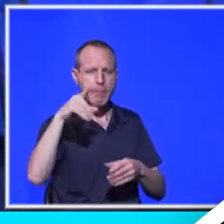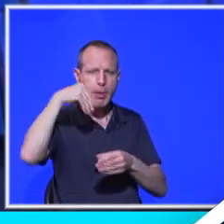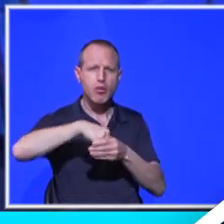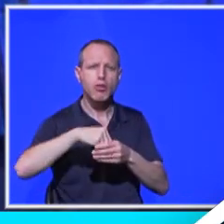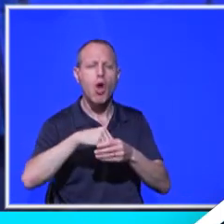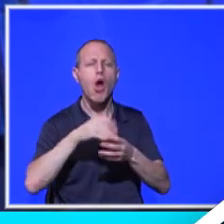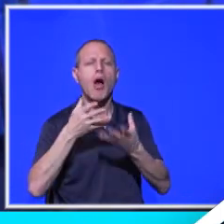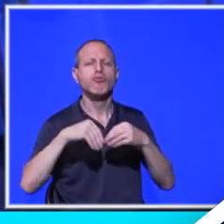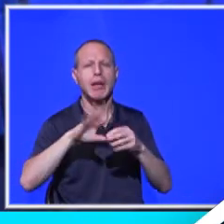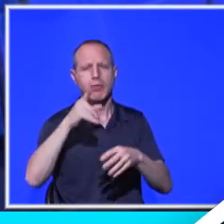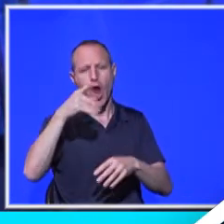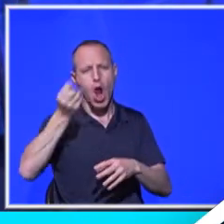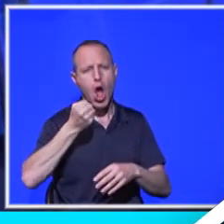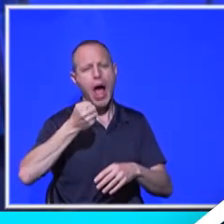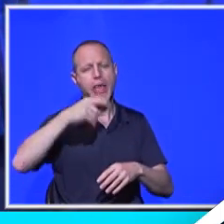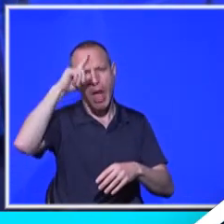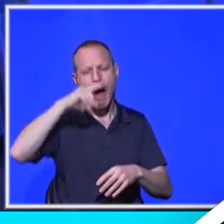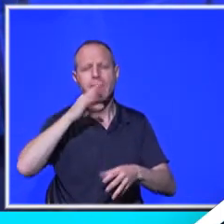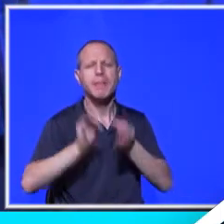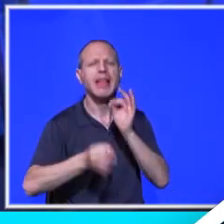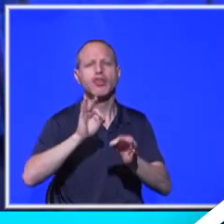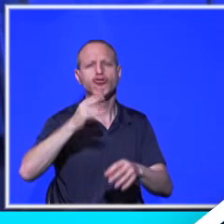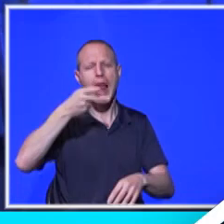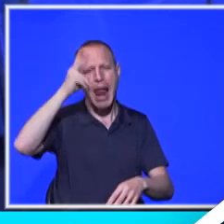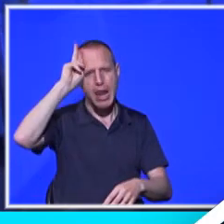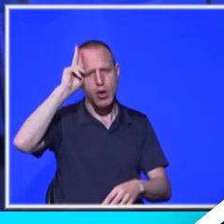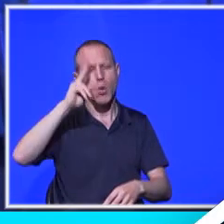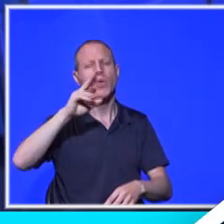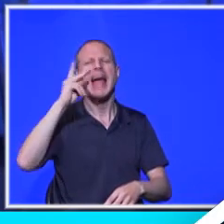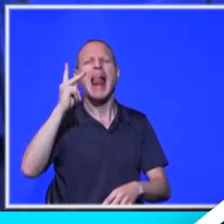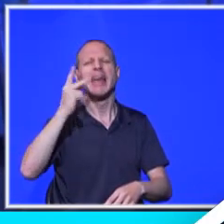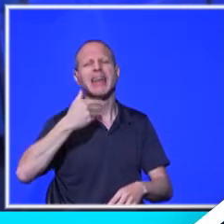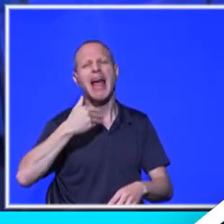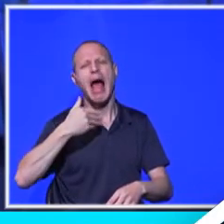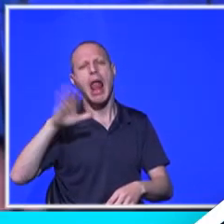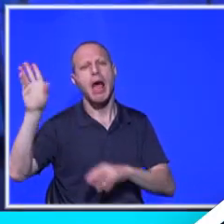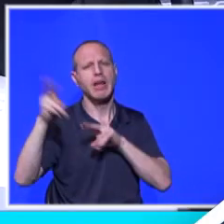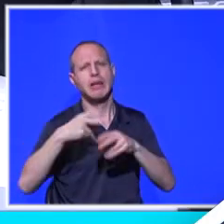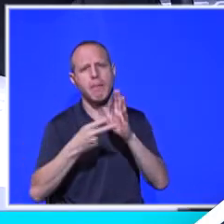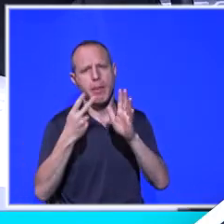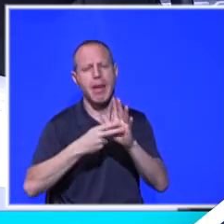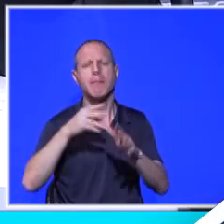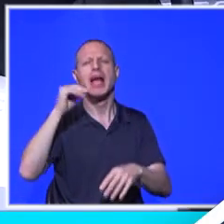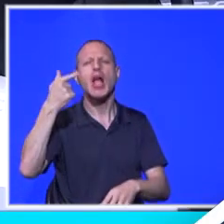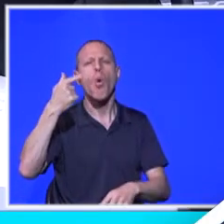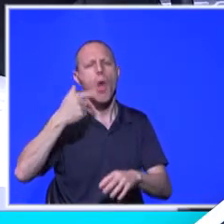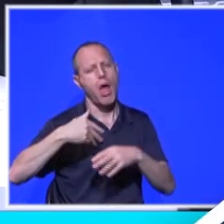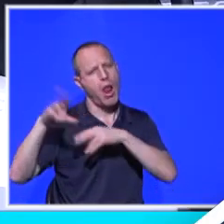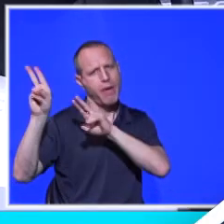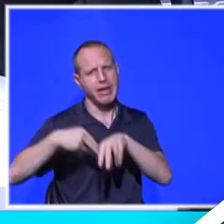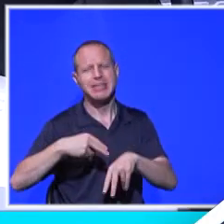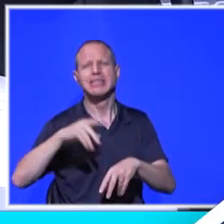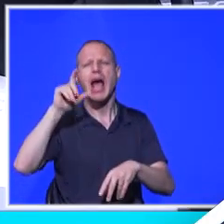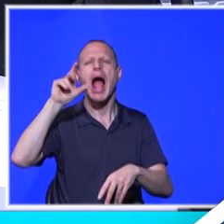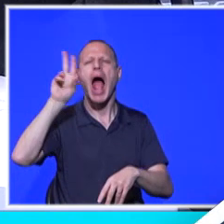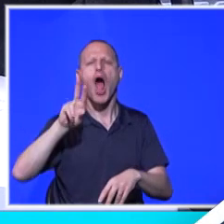את אב בית הדין של הליכוד, קליינר הלך וחזר פעמיים, גאולה כהן הלכה וחזרה, כל אנשי כחלון וכולנו באו, דיכטר